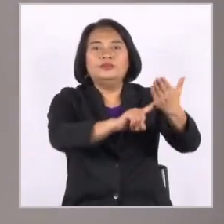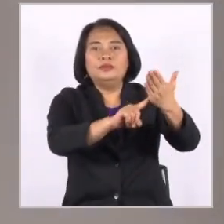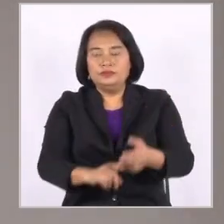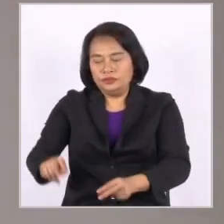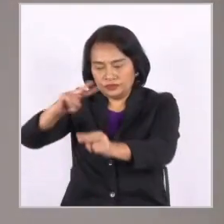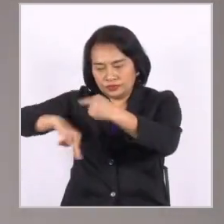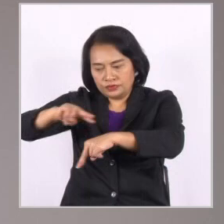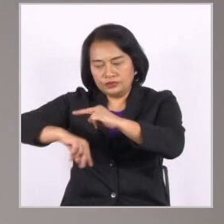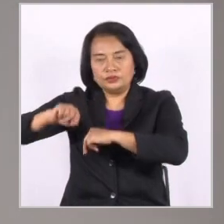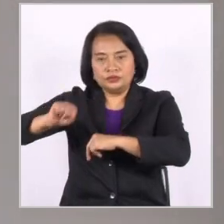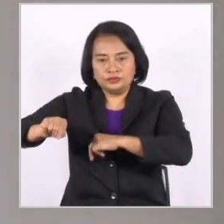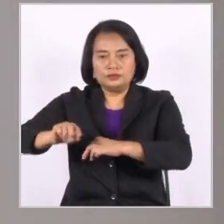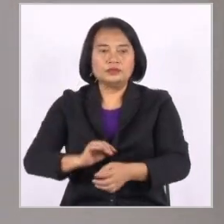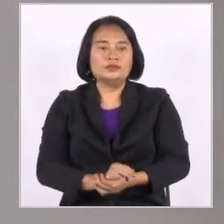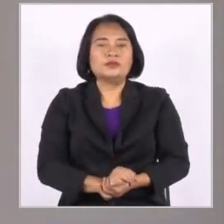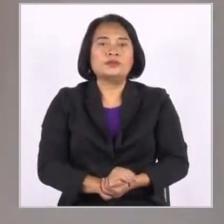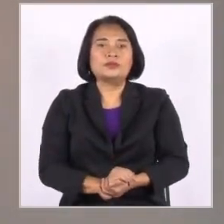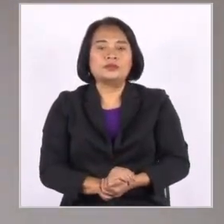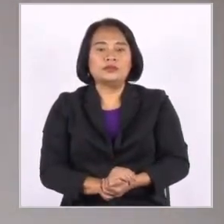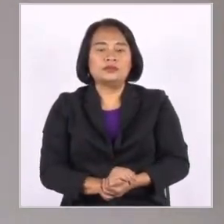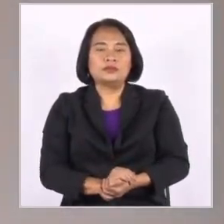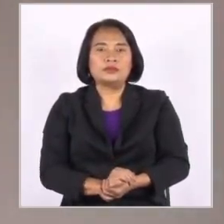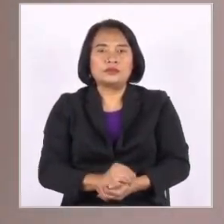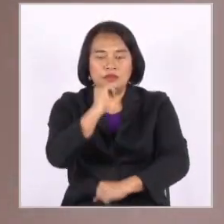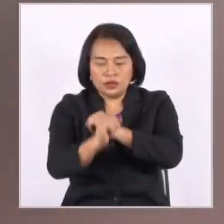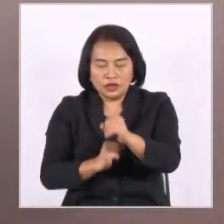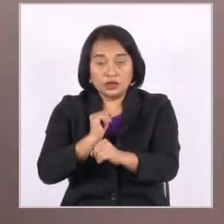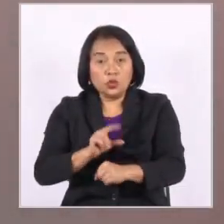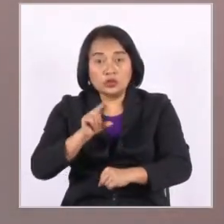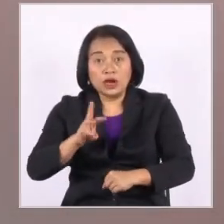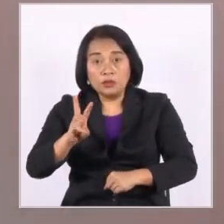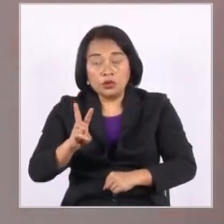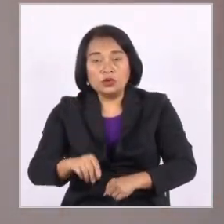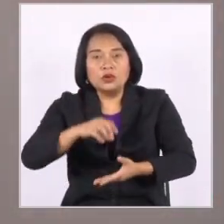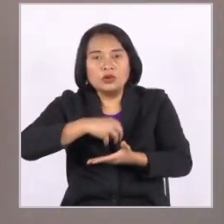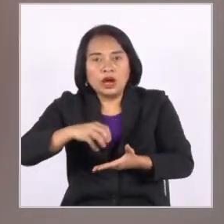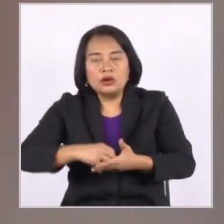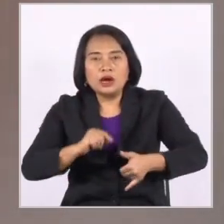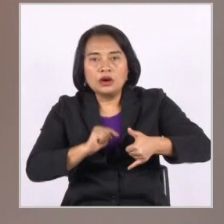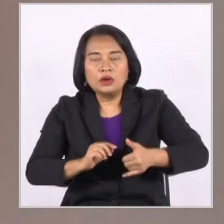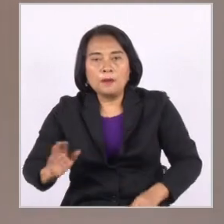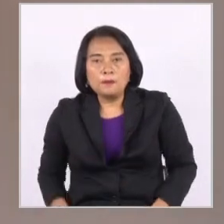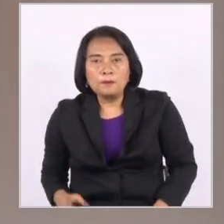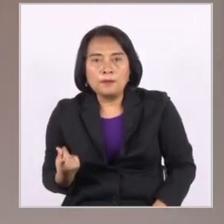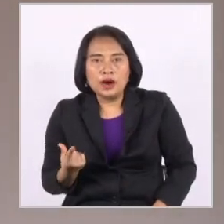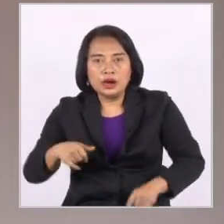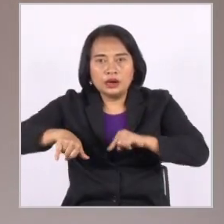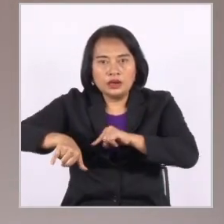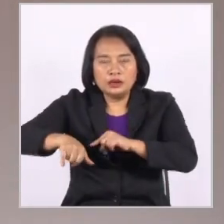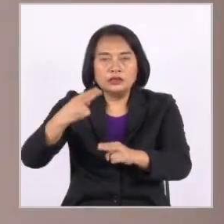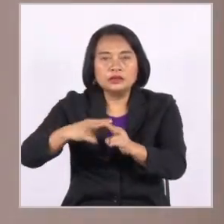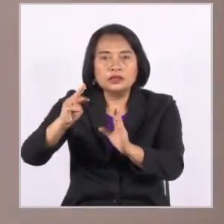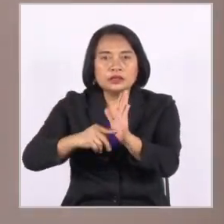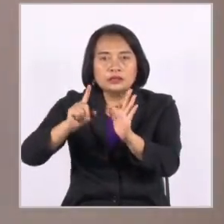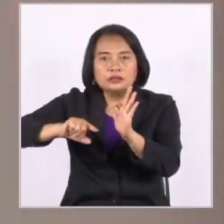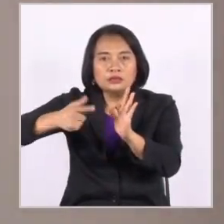อบหน่อยคุณพัฒนชัดเครื่องจันทร์อายุ36ปีค่ะเล่าให้ฟังว่านำสุนัขพันปักชื่อน้องมั่งมีอายุ